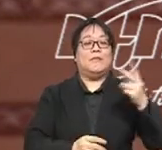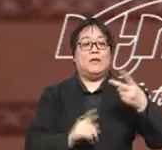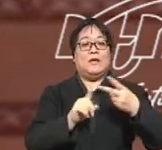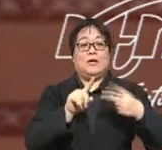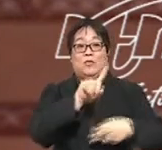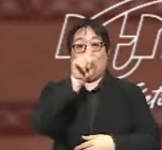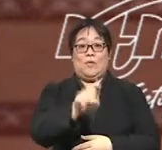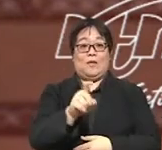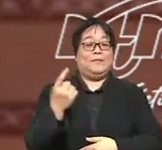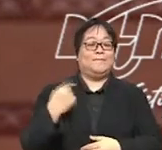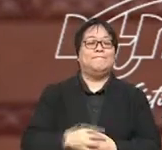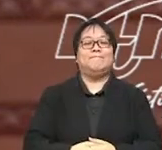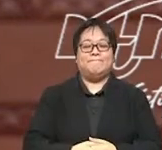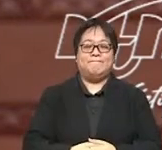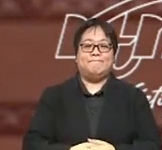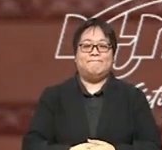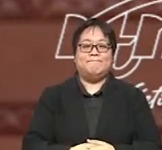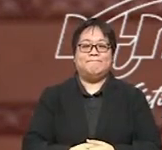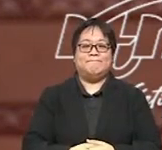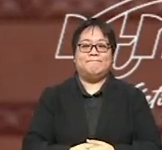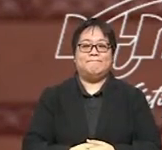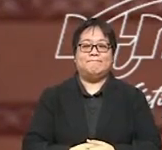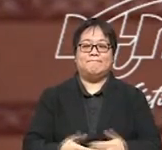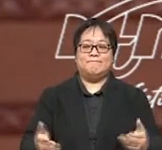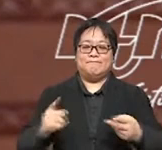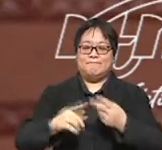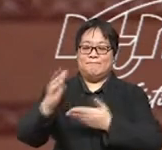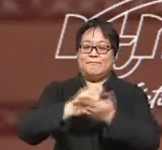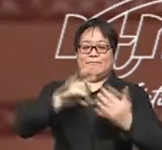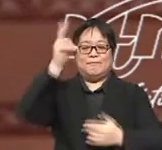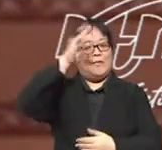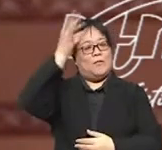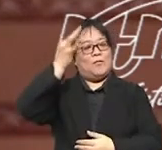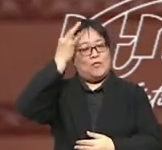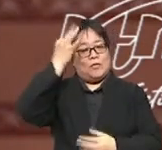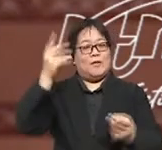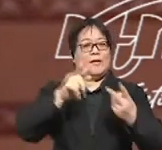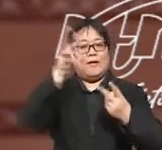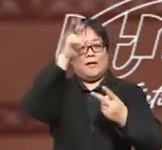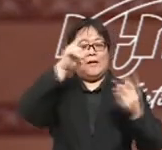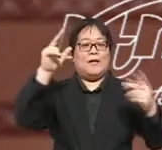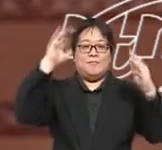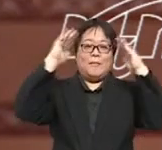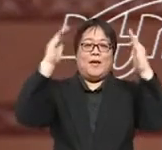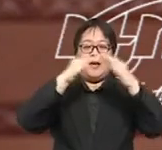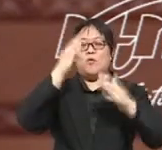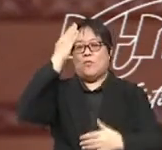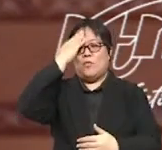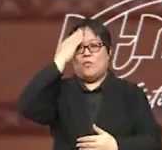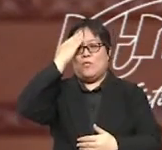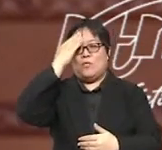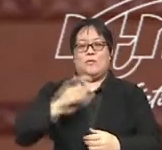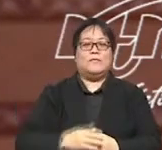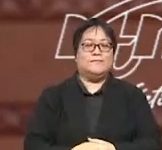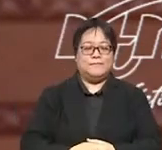Syaiful m PH kerajaan persekutuan dan kerajaan Negeri tentu sekali Arif bahwa